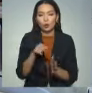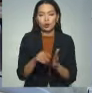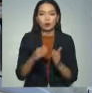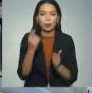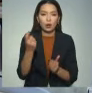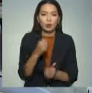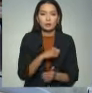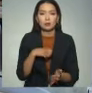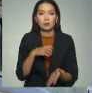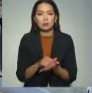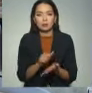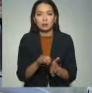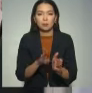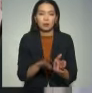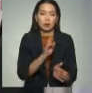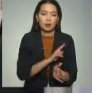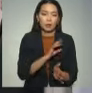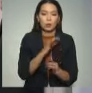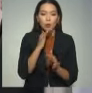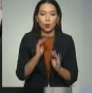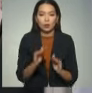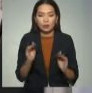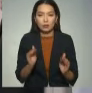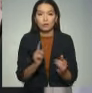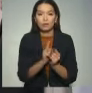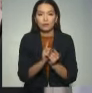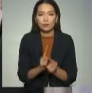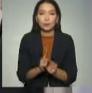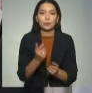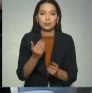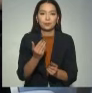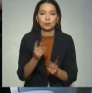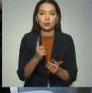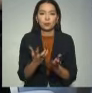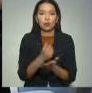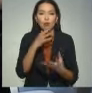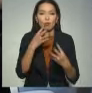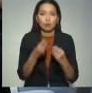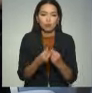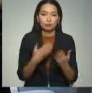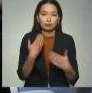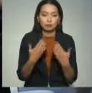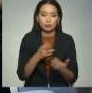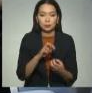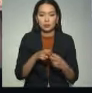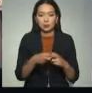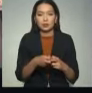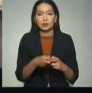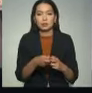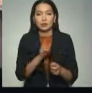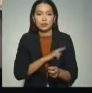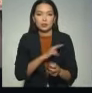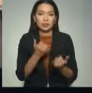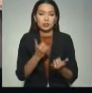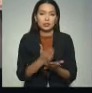домохозяйки, самозанятые, безработные и многодетные. Они встретились, чтобы найти подходы к решению общих и системных проблем. Сейчас именно